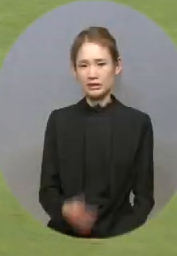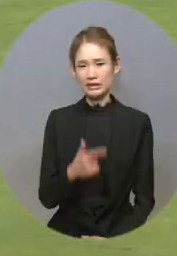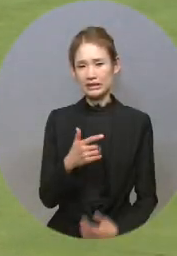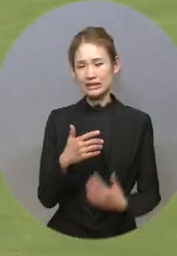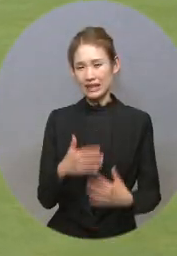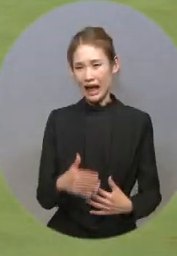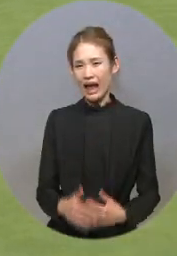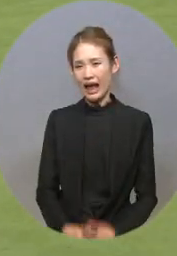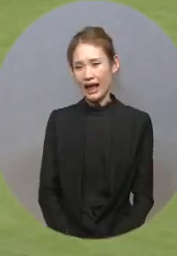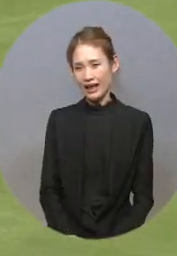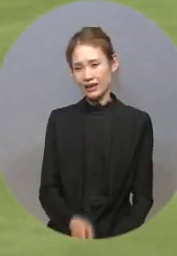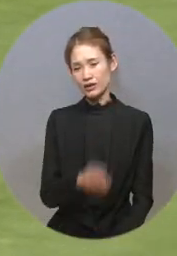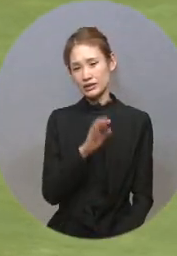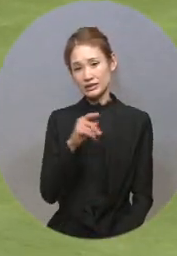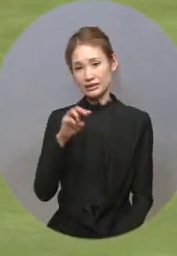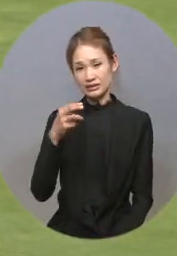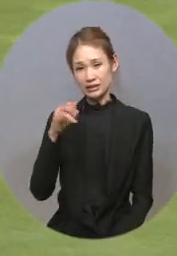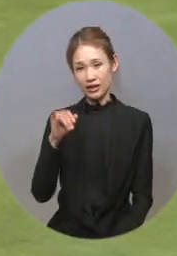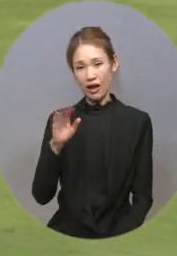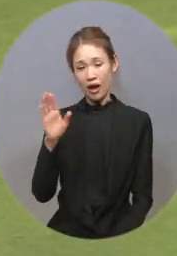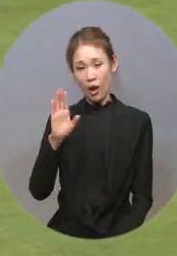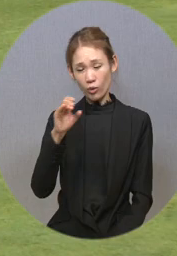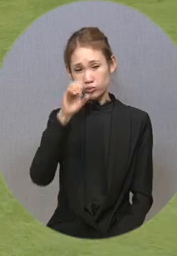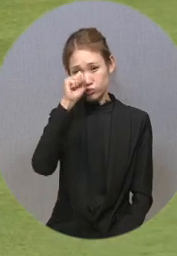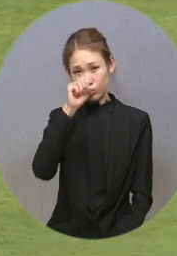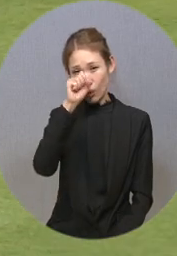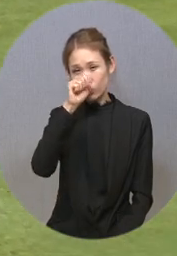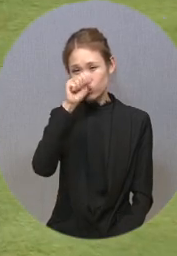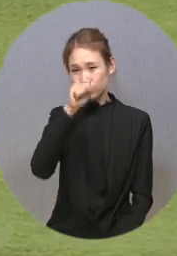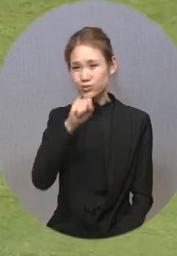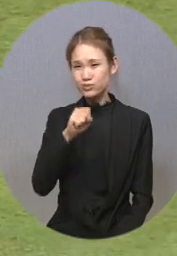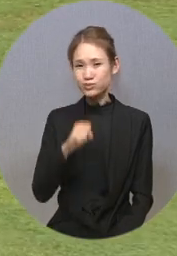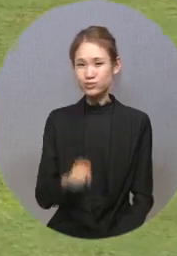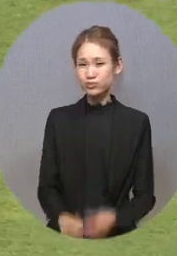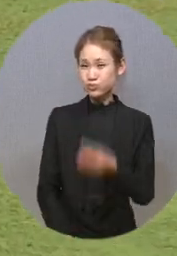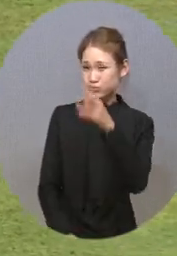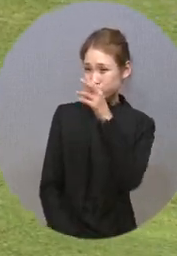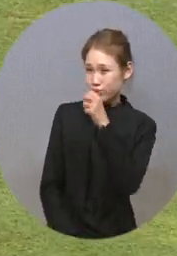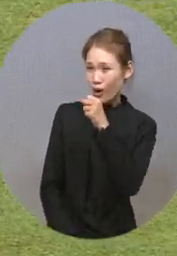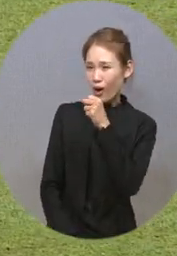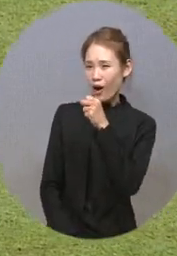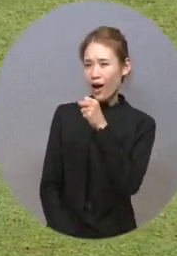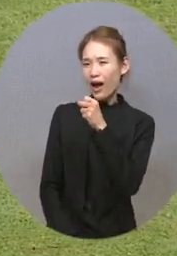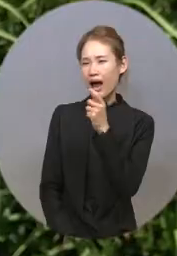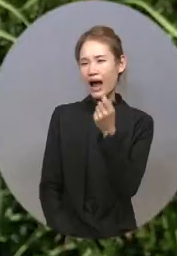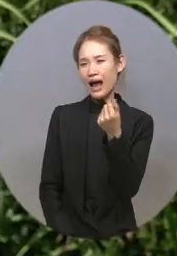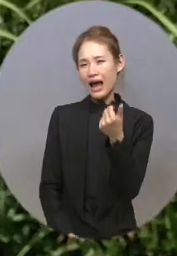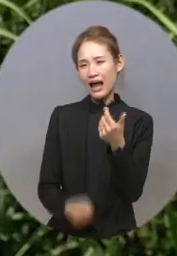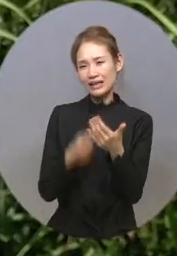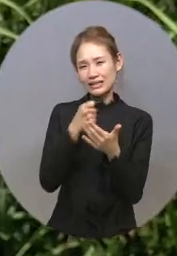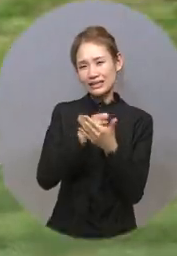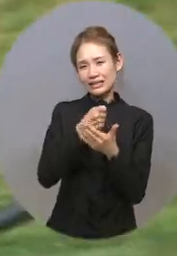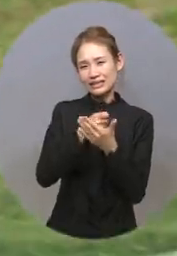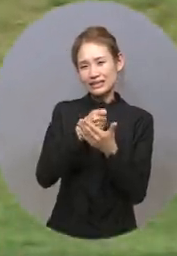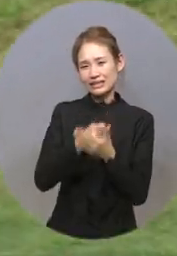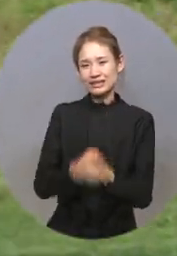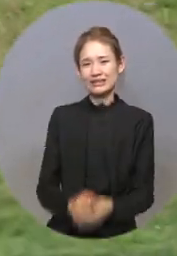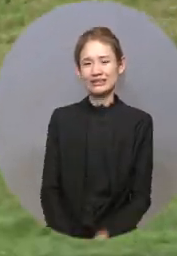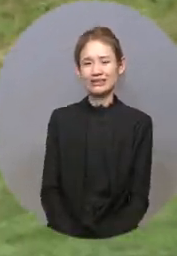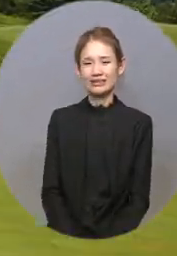야, 너 스리퍼샷. 아니야, 아니야. 아니다, 좋아, 좋아, 좋아, 좋아, 좋아, 좋아. 좋다. 좋아. 어? 좋다. 오! 아, 아깝다. 마크.